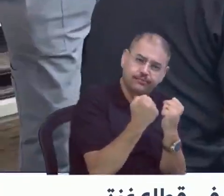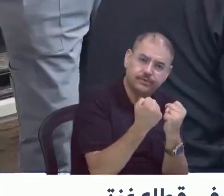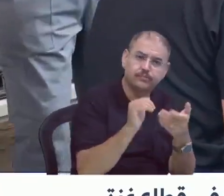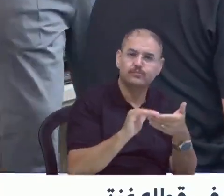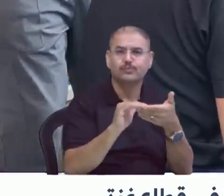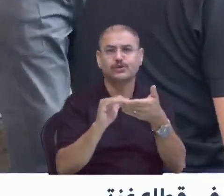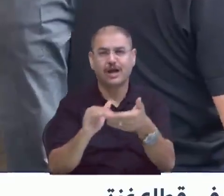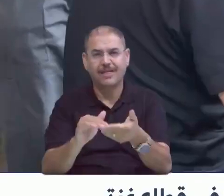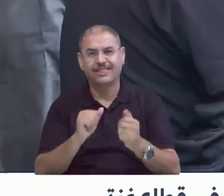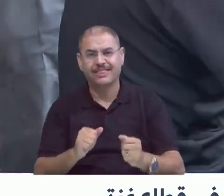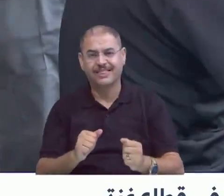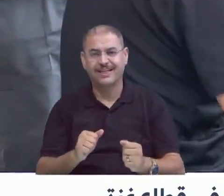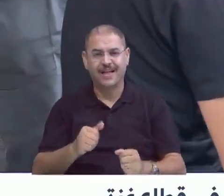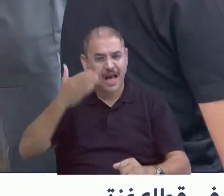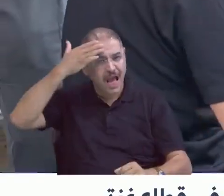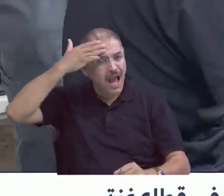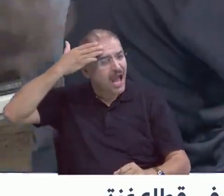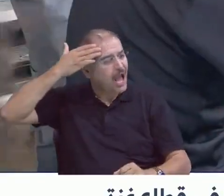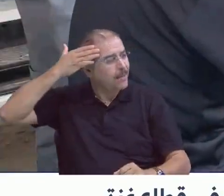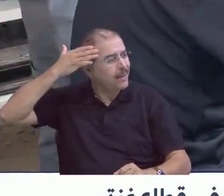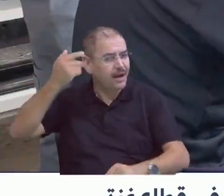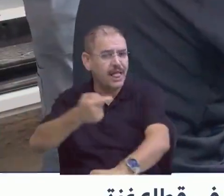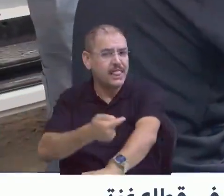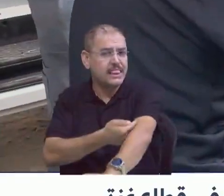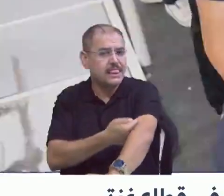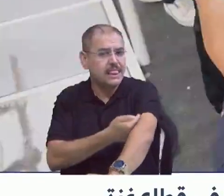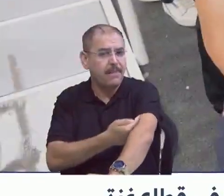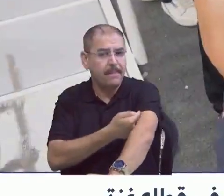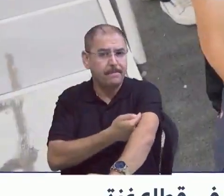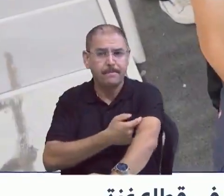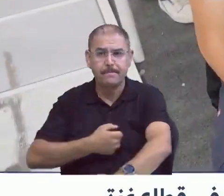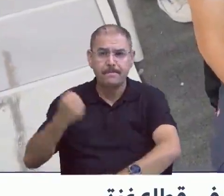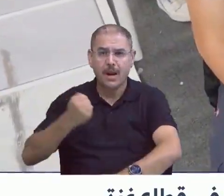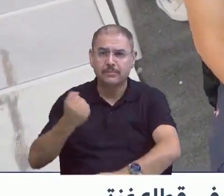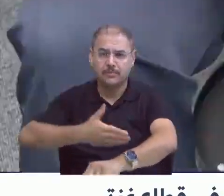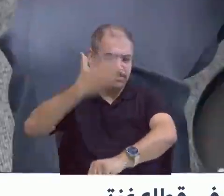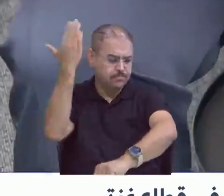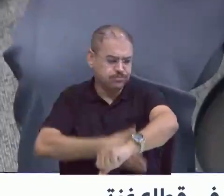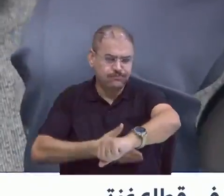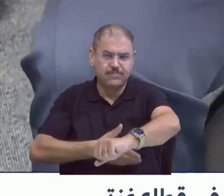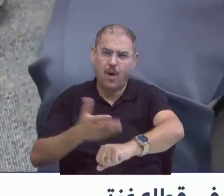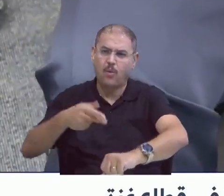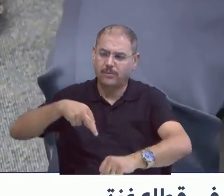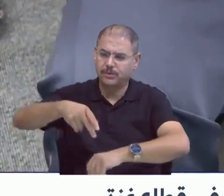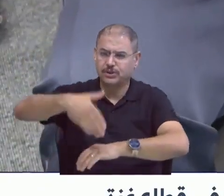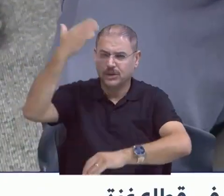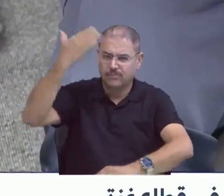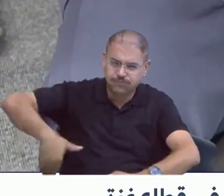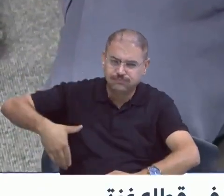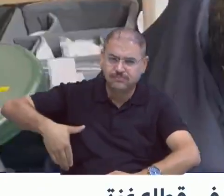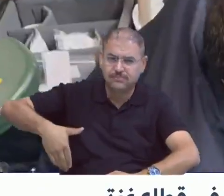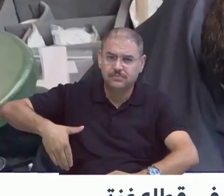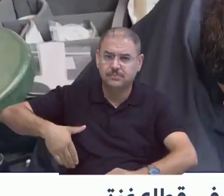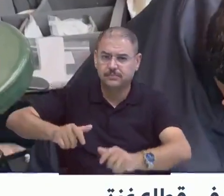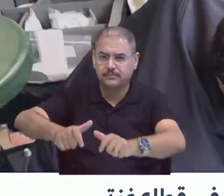فريق طبي متخصص من المركز الوطني لتأهيل إصابات البتر. وقال قائد قوة المستشفى الميداني